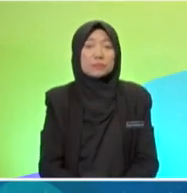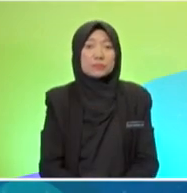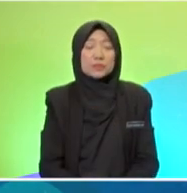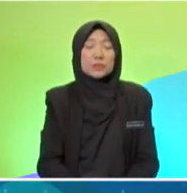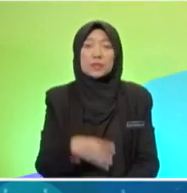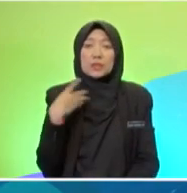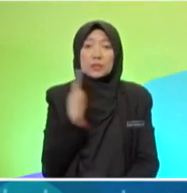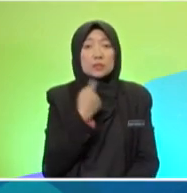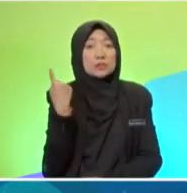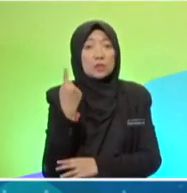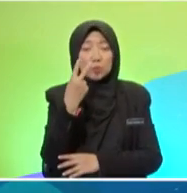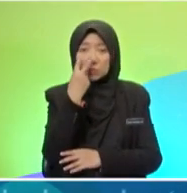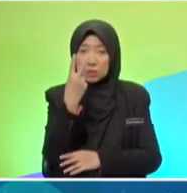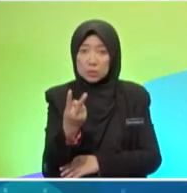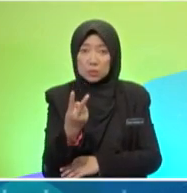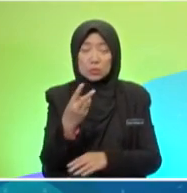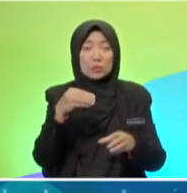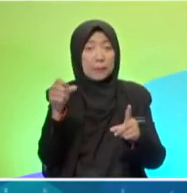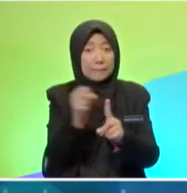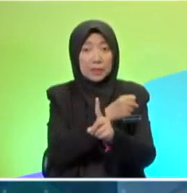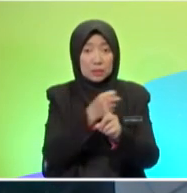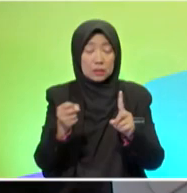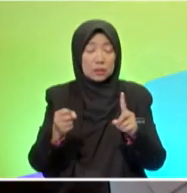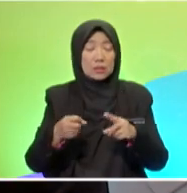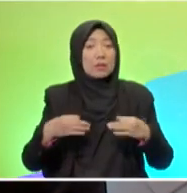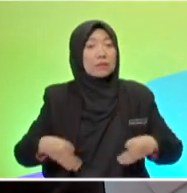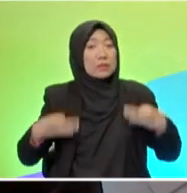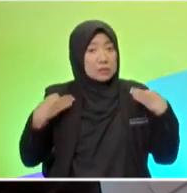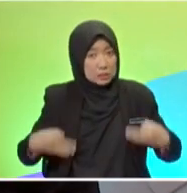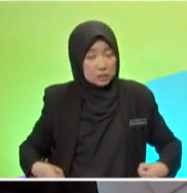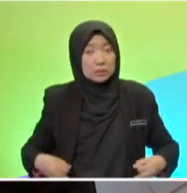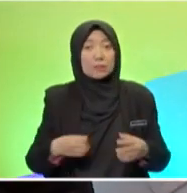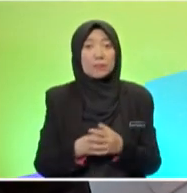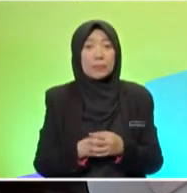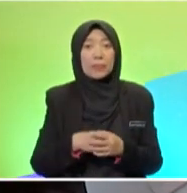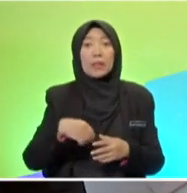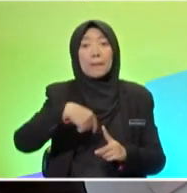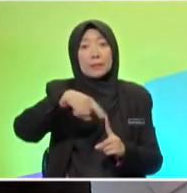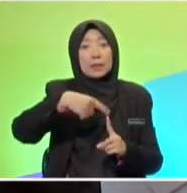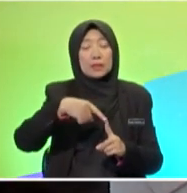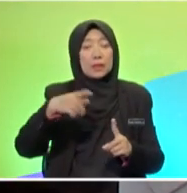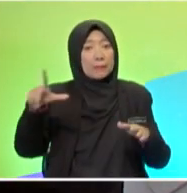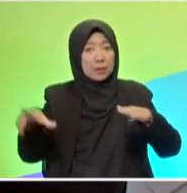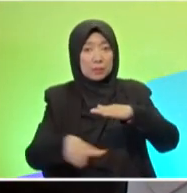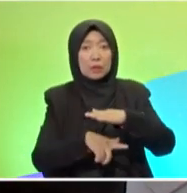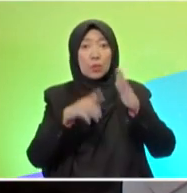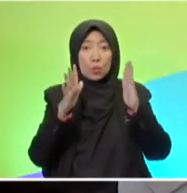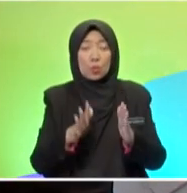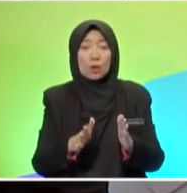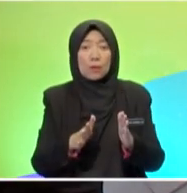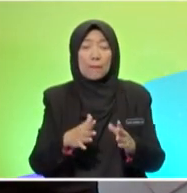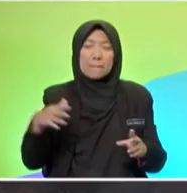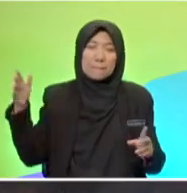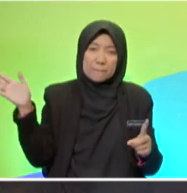selalu tengok adalah berdasarkan dari segi kendaraan apabila ia ingin melibatkan ada orang pukul kita